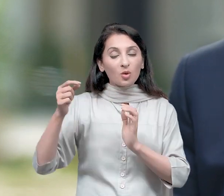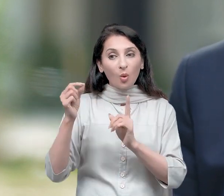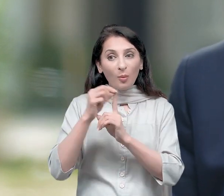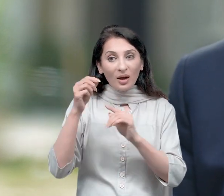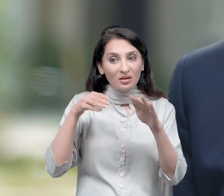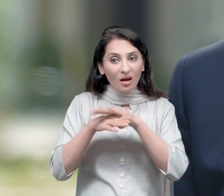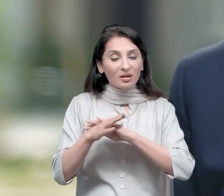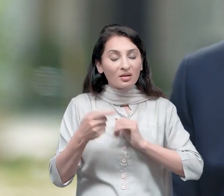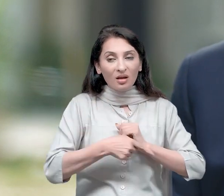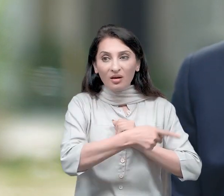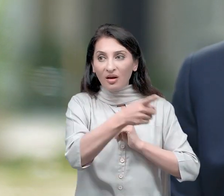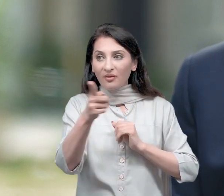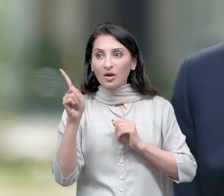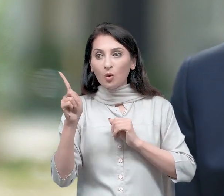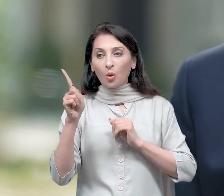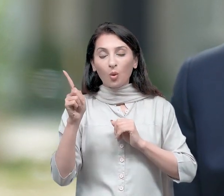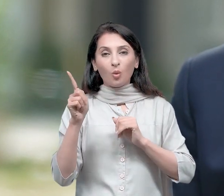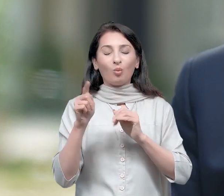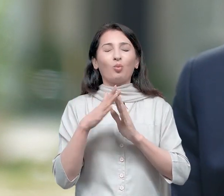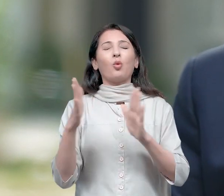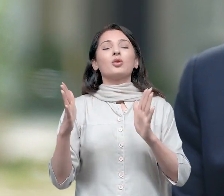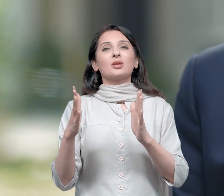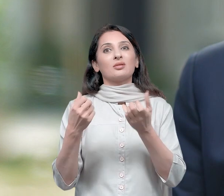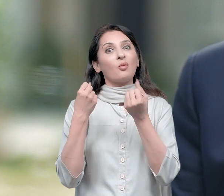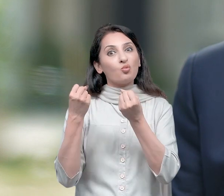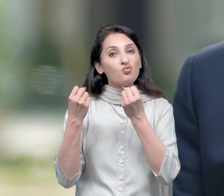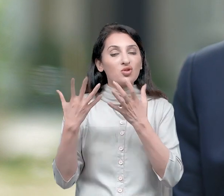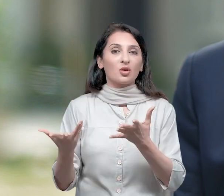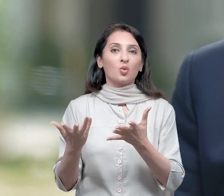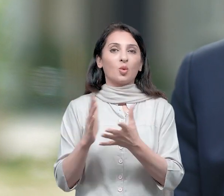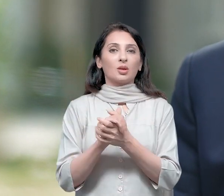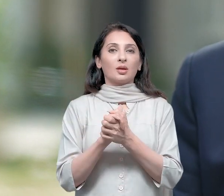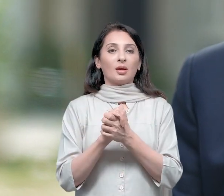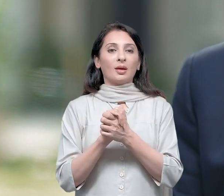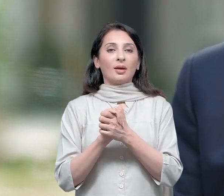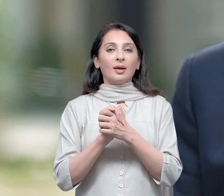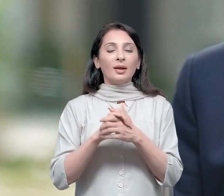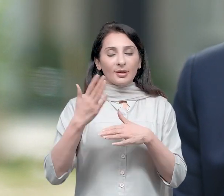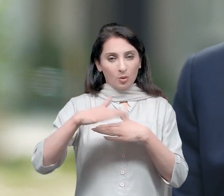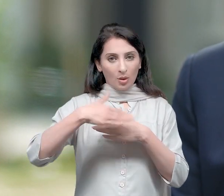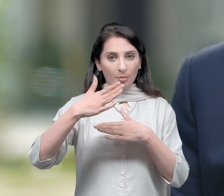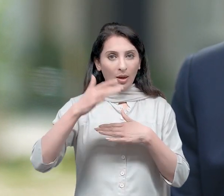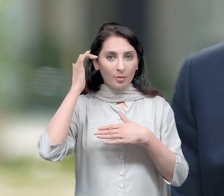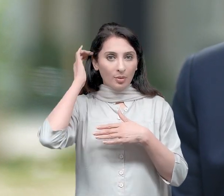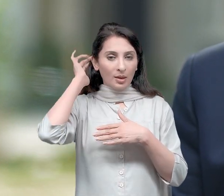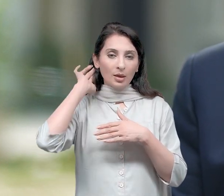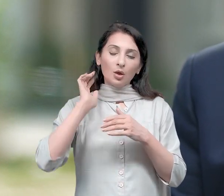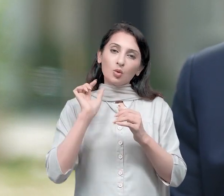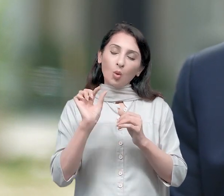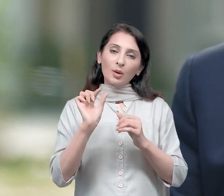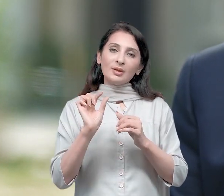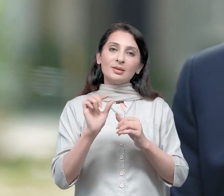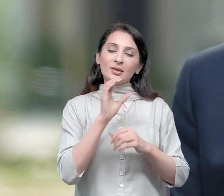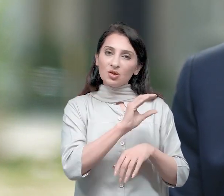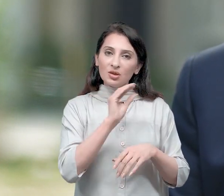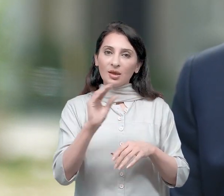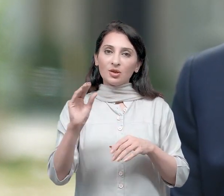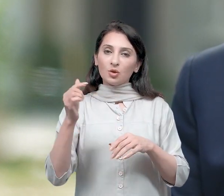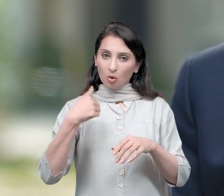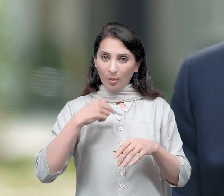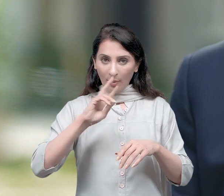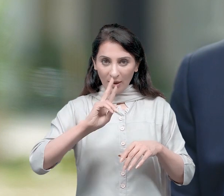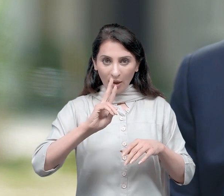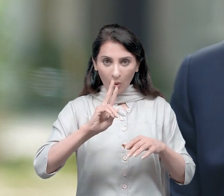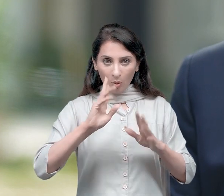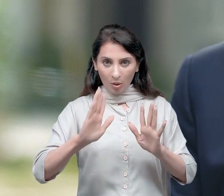تو بہت سے لوگ دیر از لاٹ آف اویئرنیس آن دس سبجیکٹ، لیکن اس کے بعد بھی چند چیزیں جو میں پیش کروں